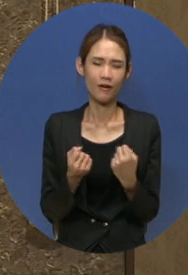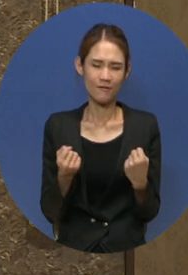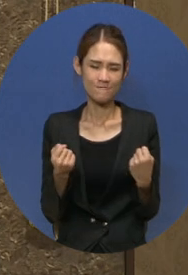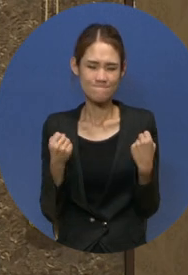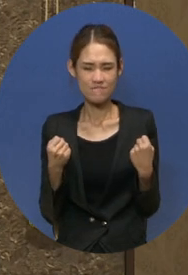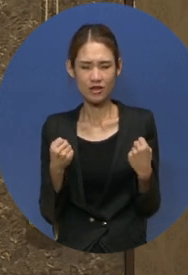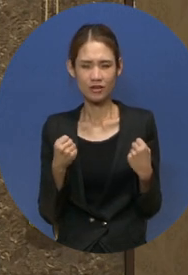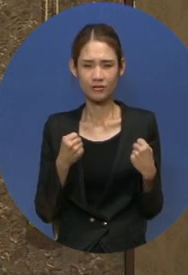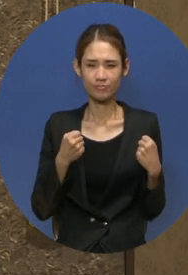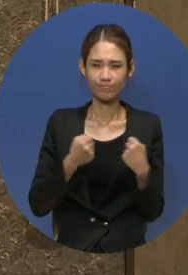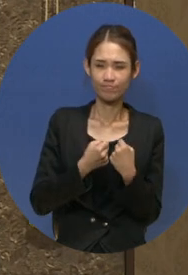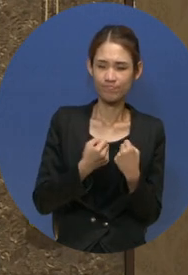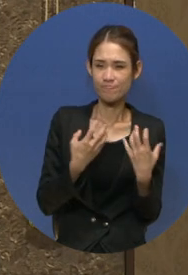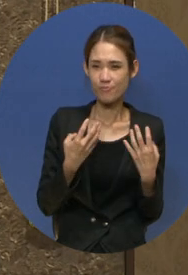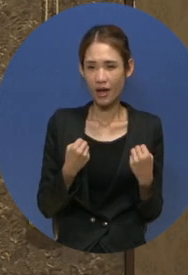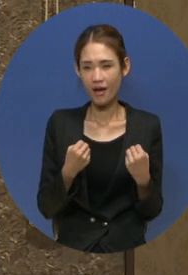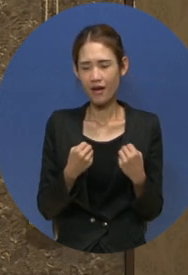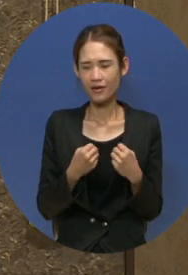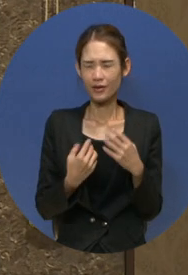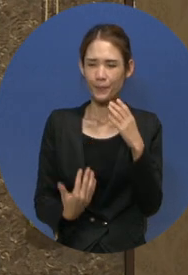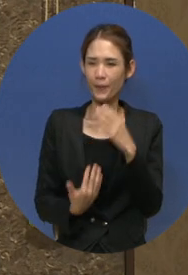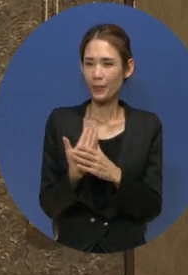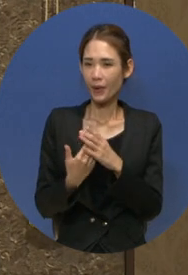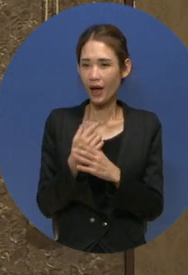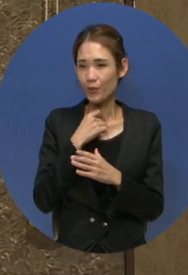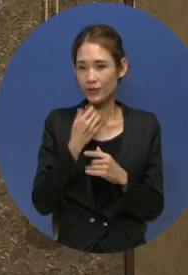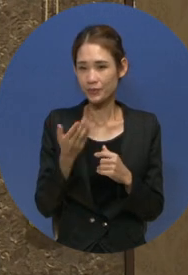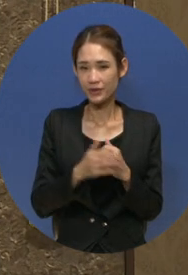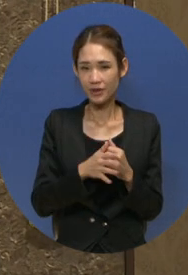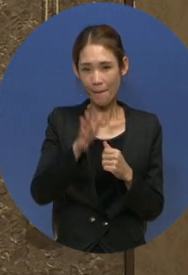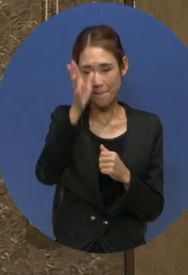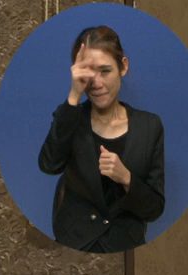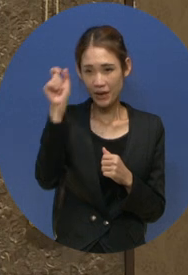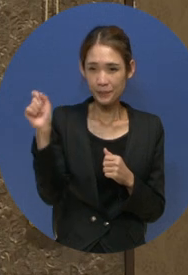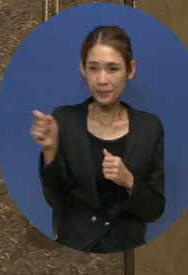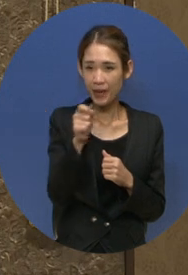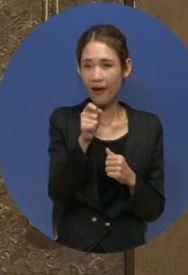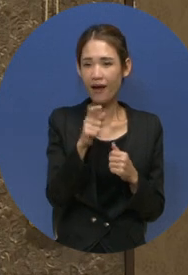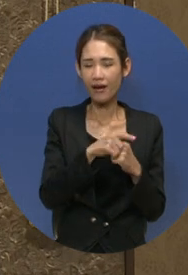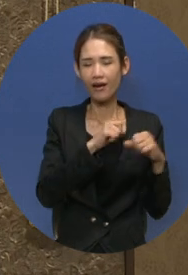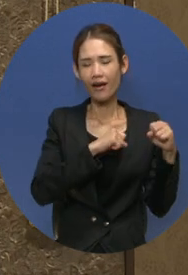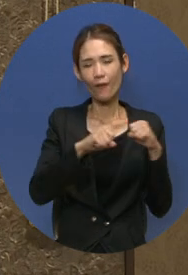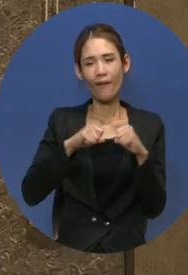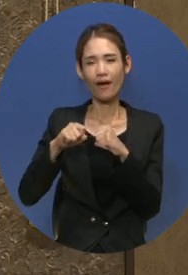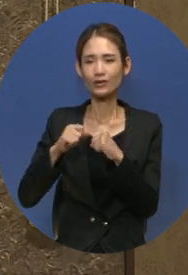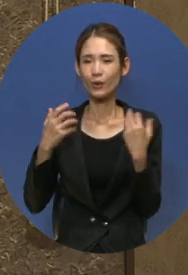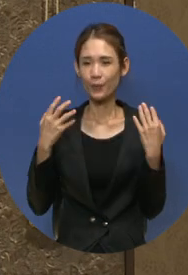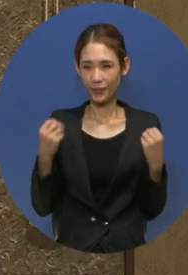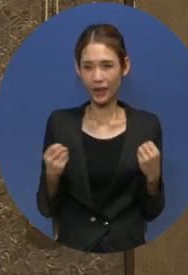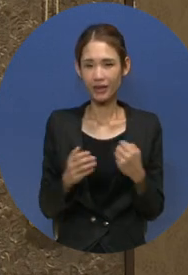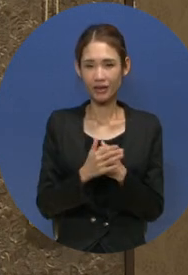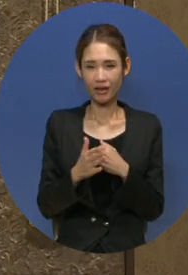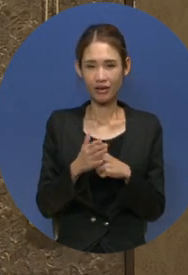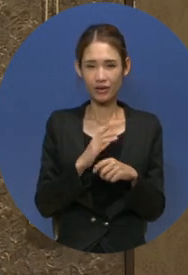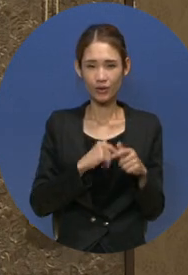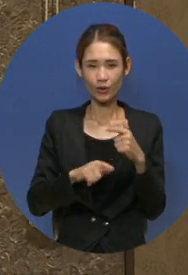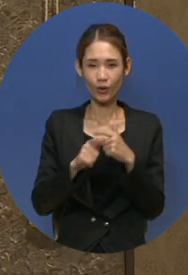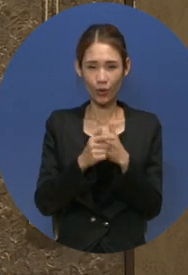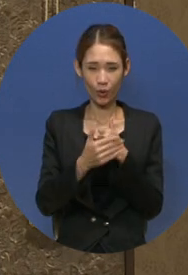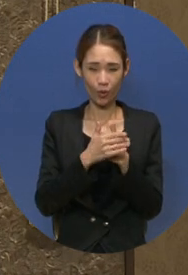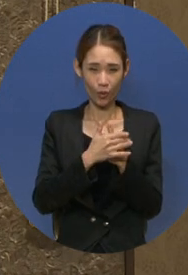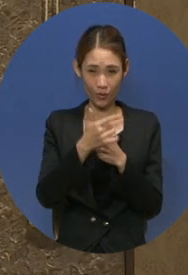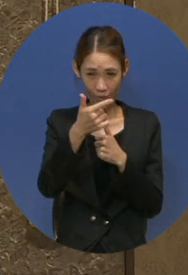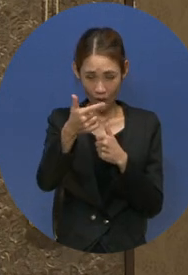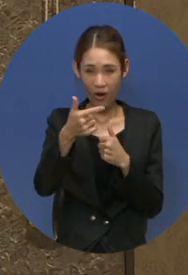에너지를 어떤 식으로든 이렇게 발산해 내야 돼요. 근데 네. 이 배드민턴이 굉장히 그런 부분에서 활동량이 많은 운동이기 때문에 도움이 되고요.